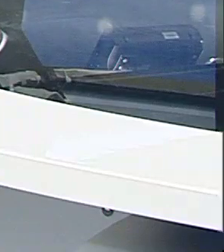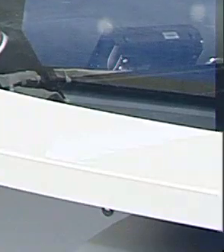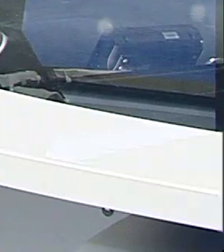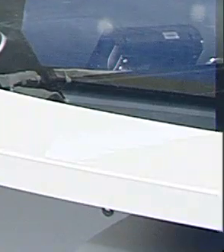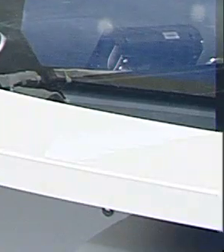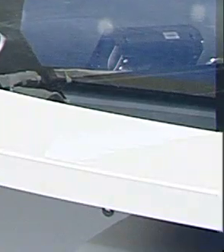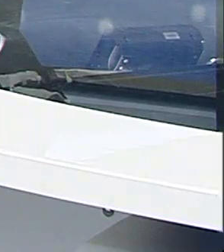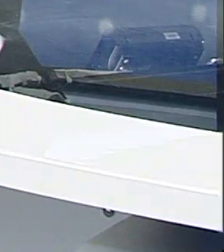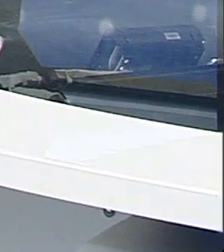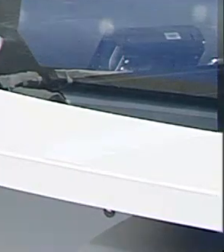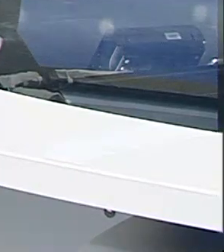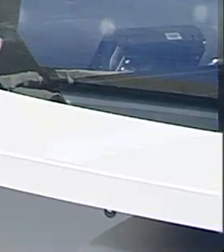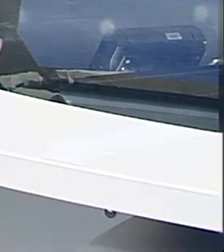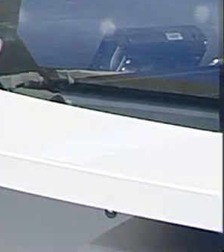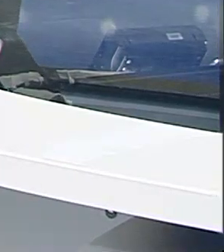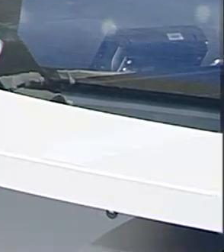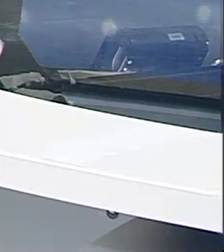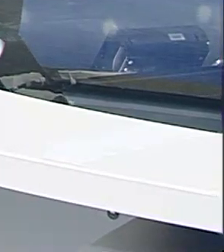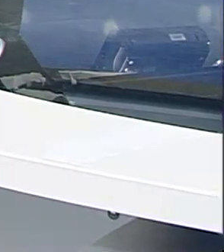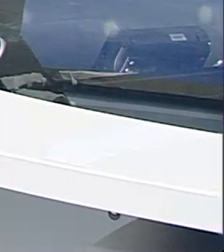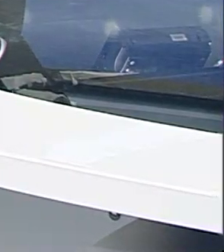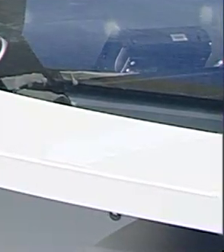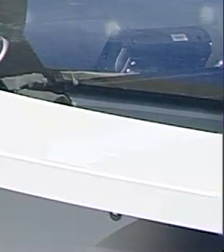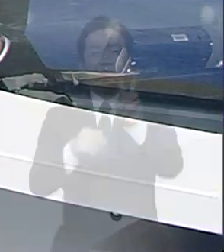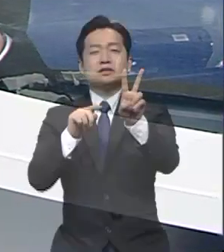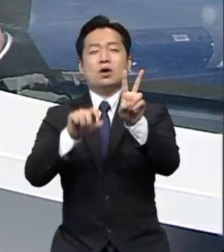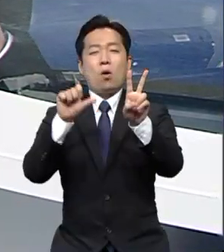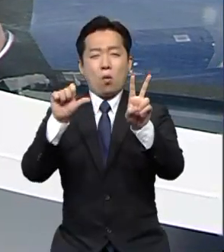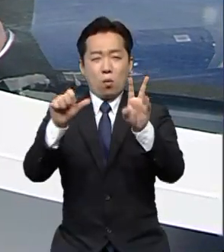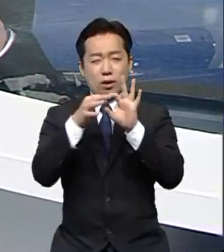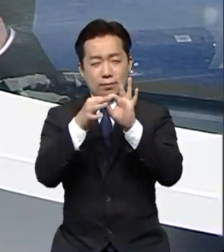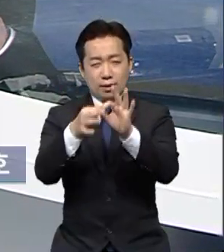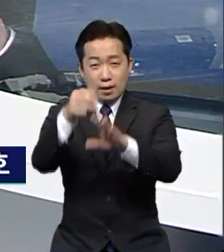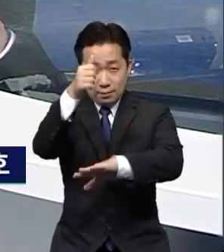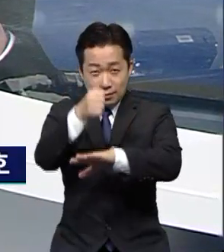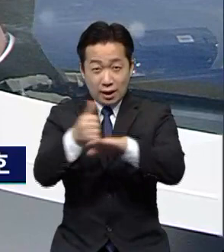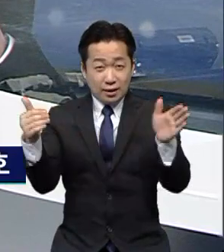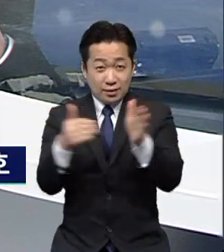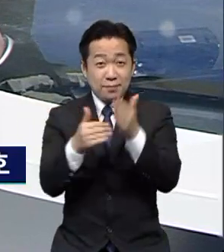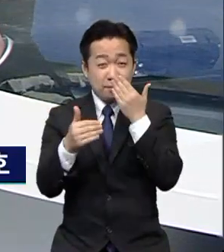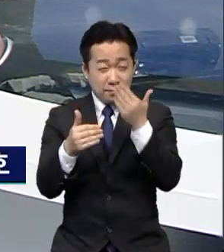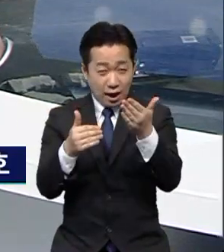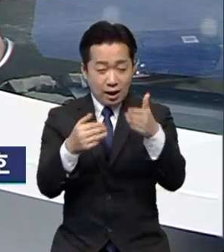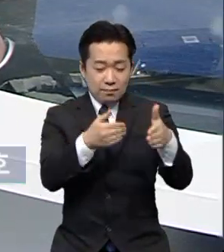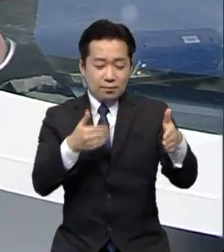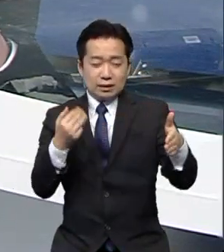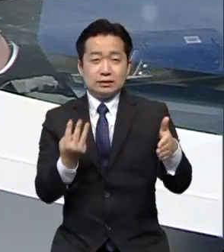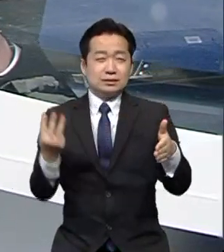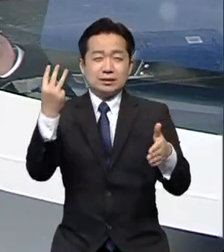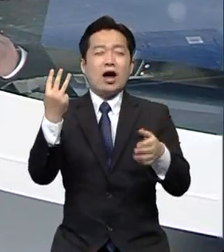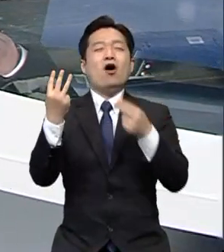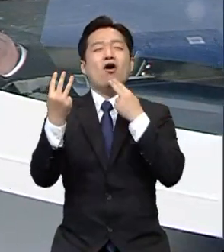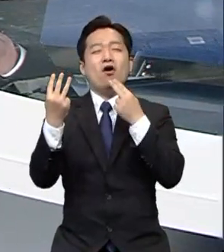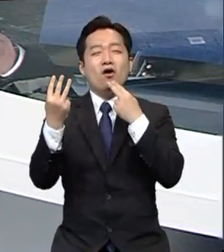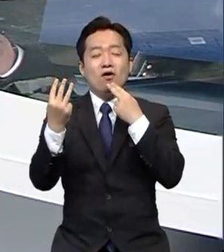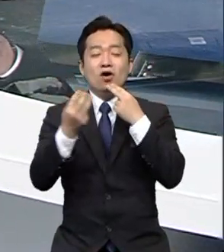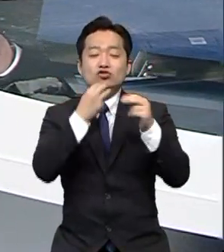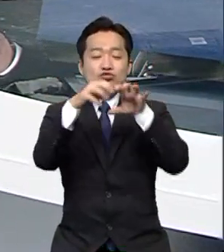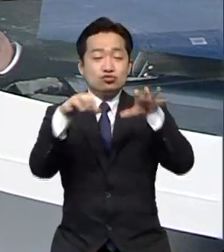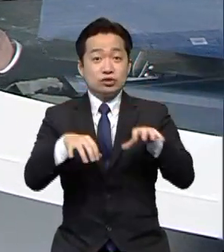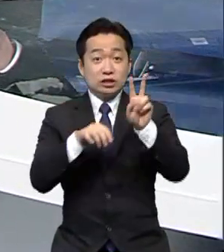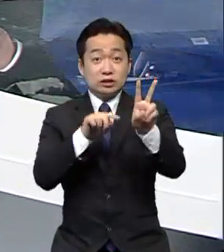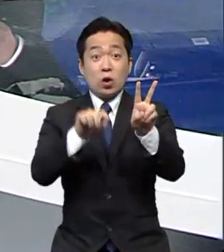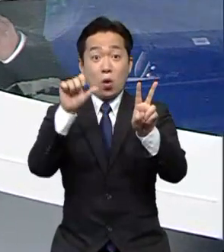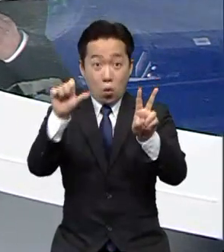여러분 안녕하십니까? 2020년 올해는 거리두기 2.5단계로 마무리될 것 같습니다. 3단계 격상 없이